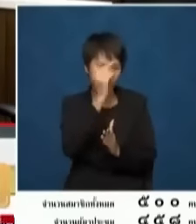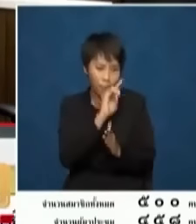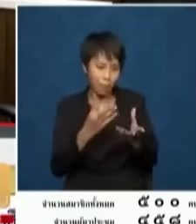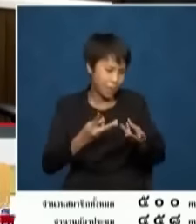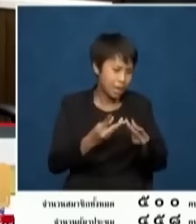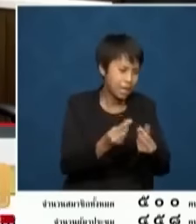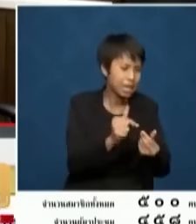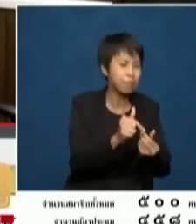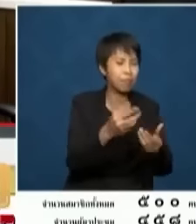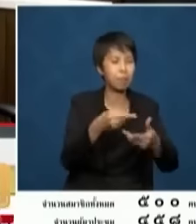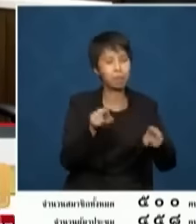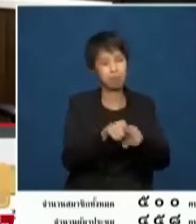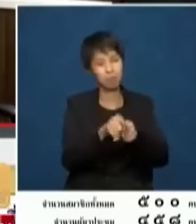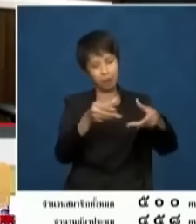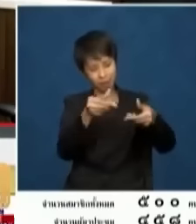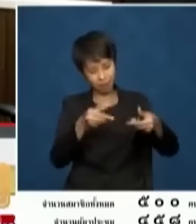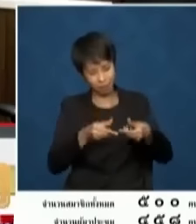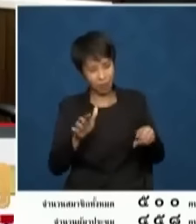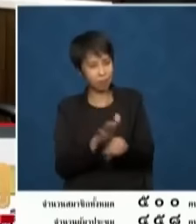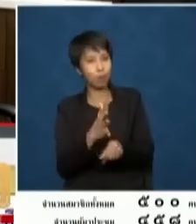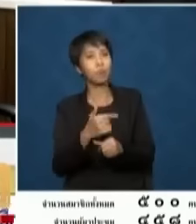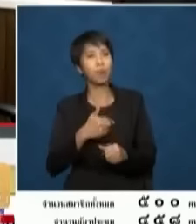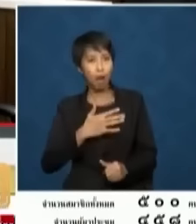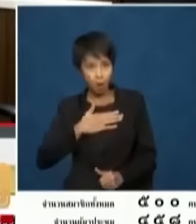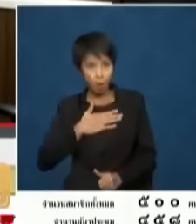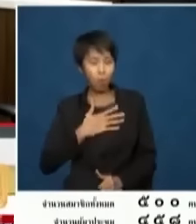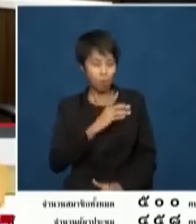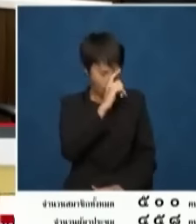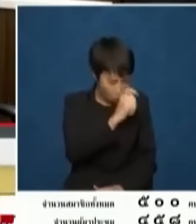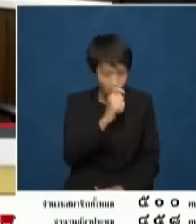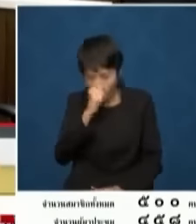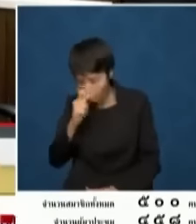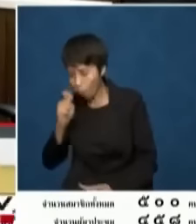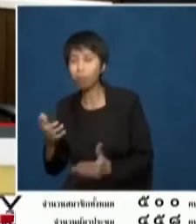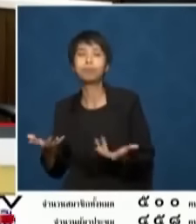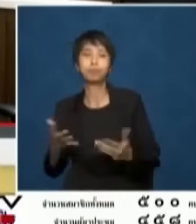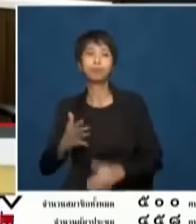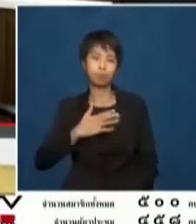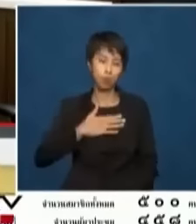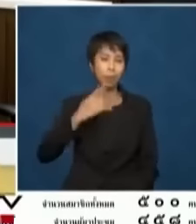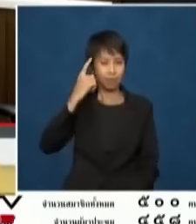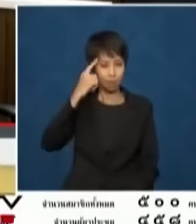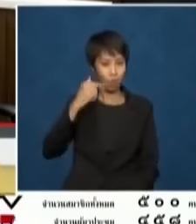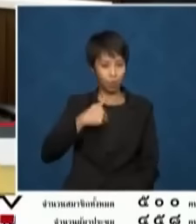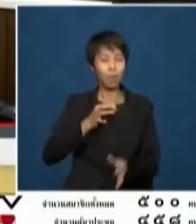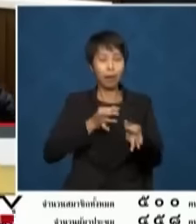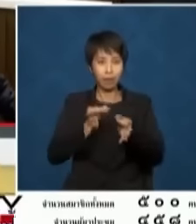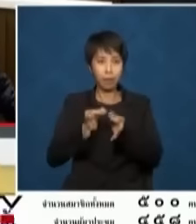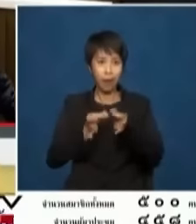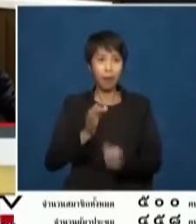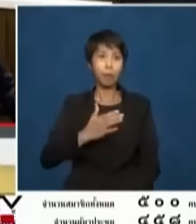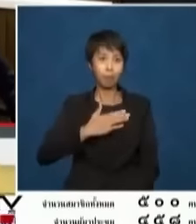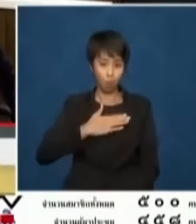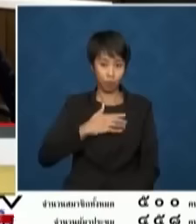ก็ไม่ได้ผ่านการเมืองมาโชคโชนนะ แล้วแบบสะใจอะไรอย่างเงี้ย ใช่ แล้วผมก็คิดว่าซึ่งต้องเข้าใจระบบการทำงานของสภาไง